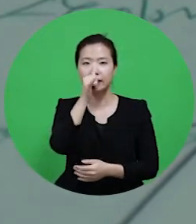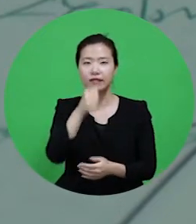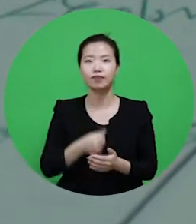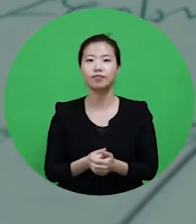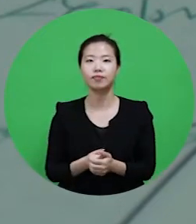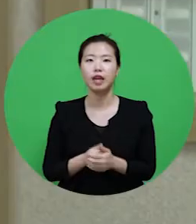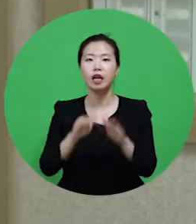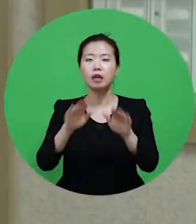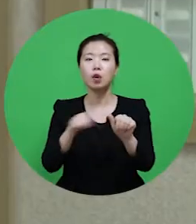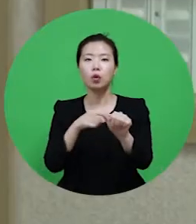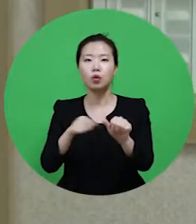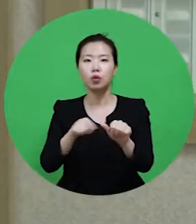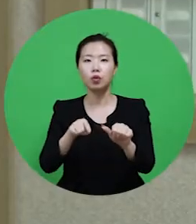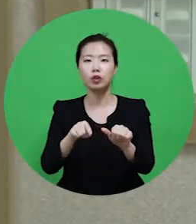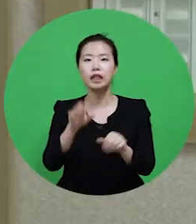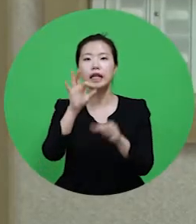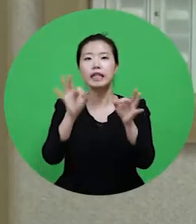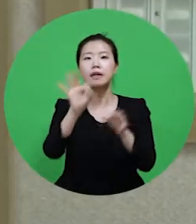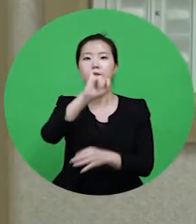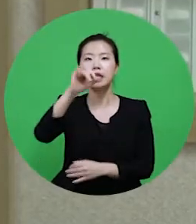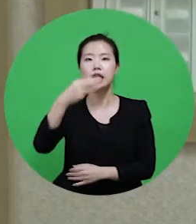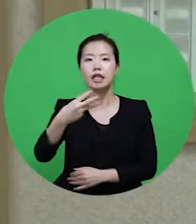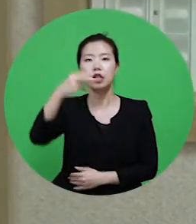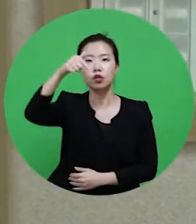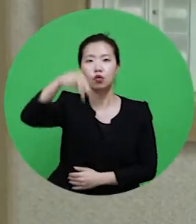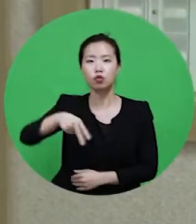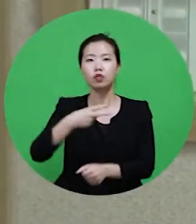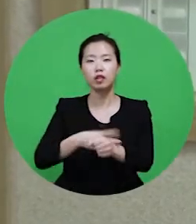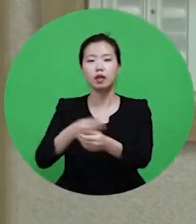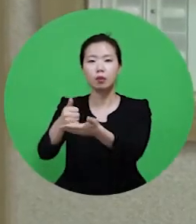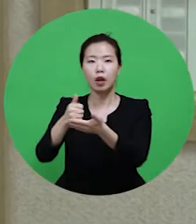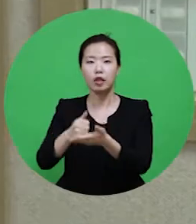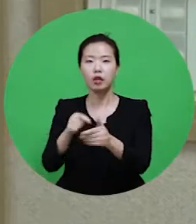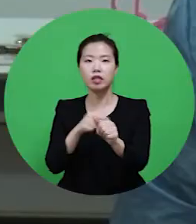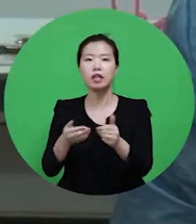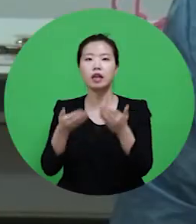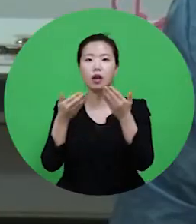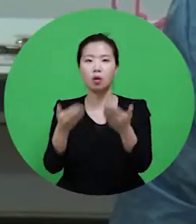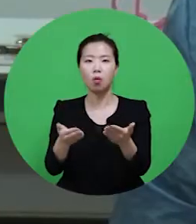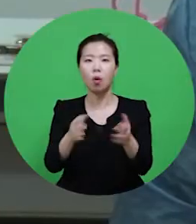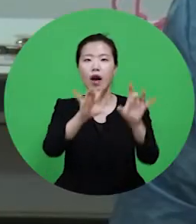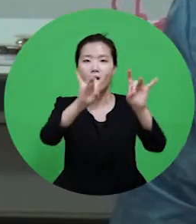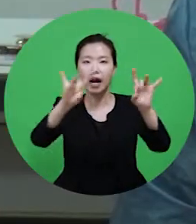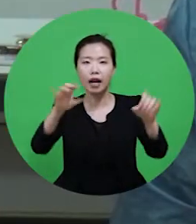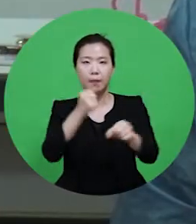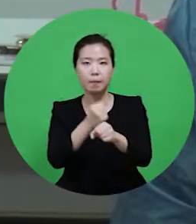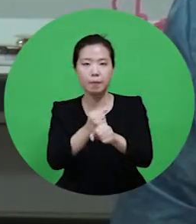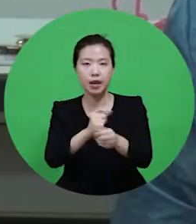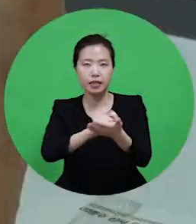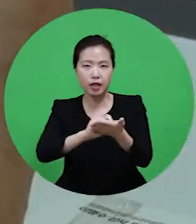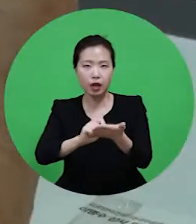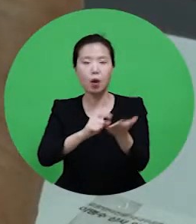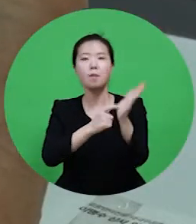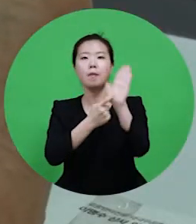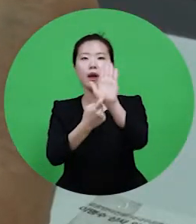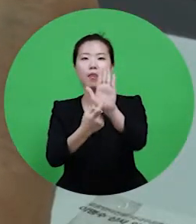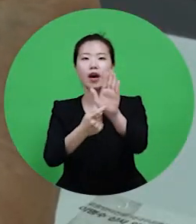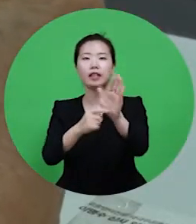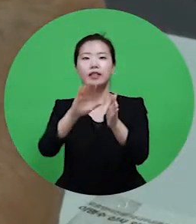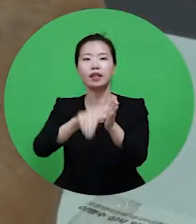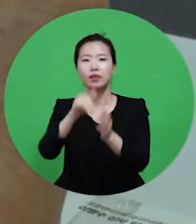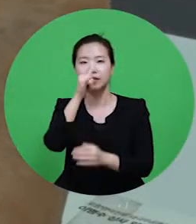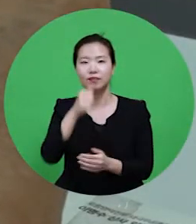진행됐습니다. 이번 강좌는 김일규 열린북 대표가 진행하고 각자가 작성한 자서전을 발표하는